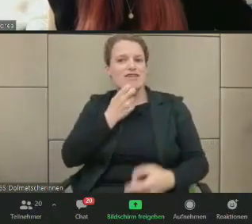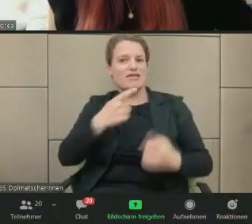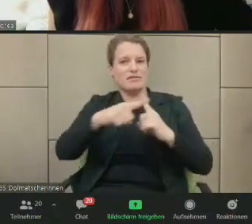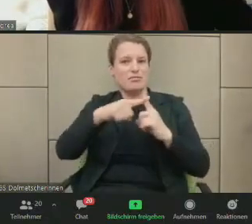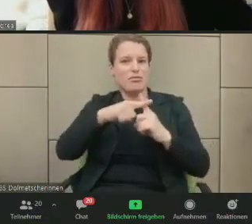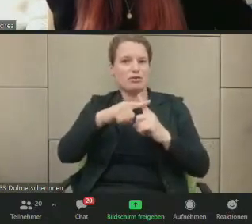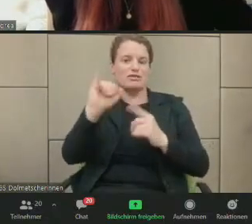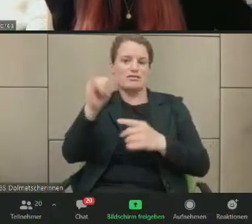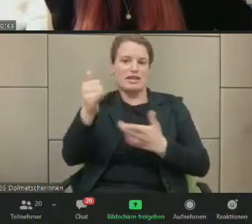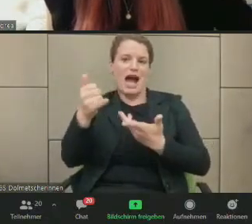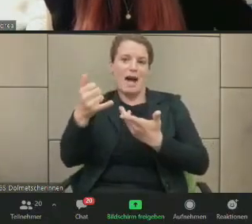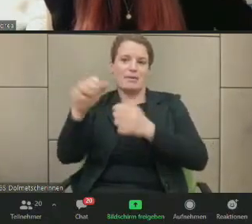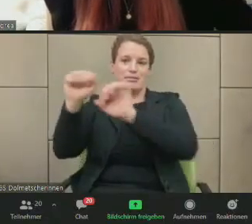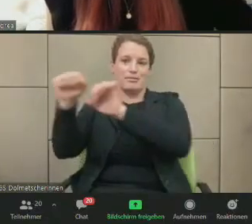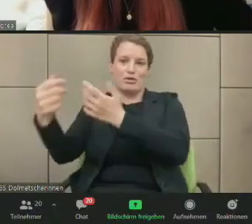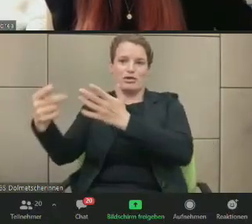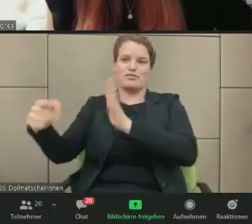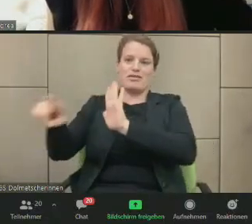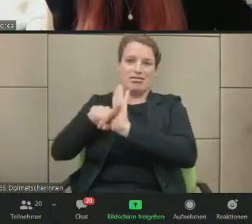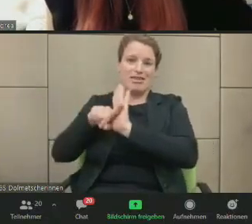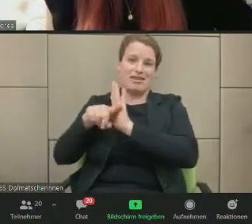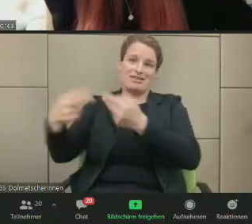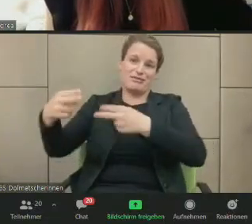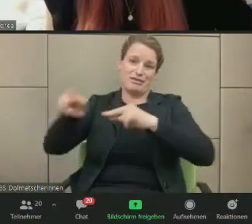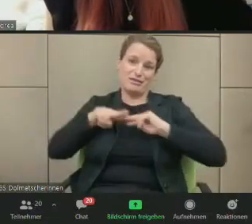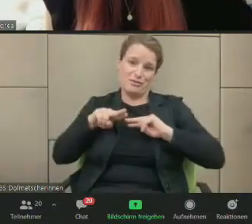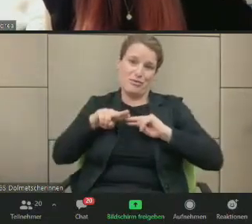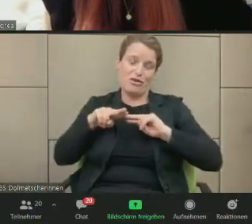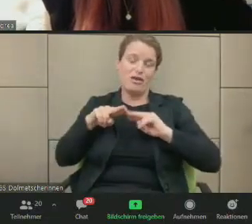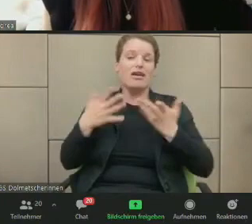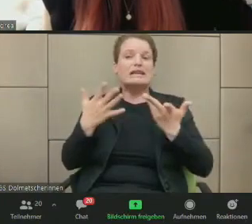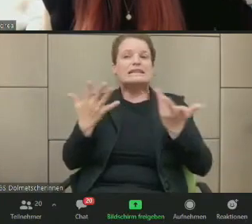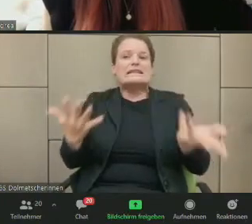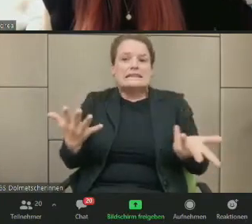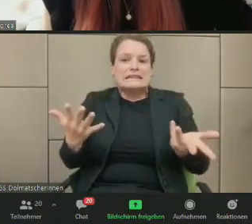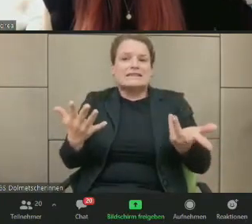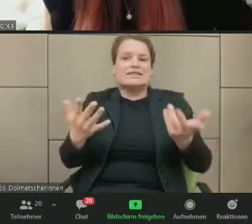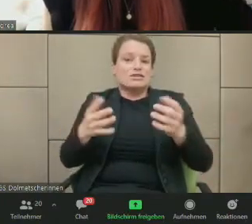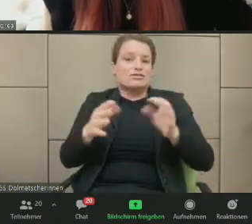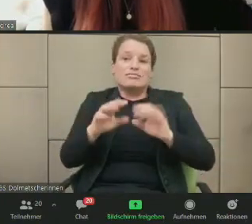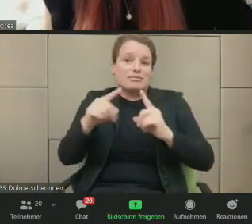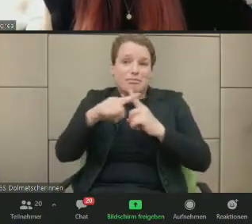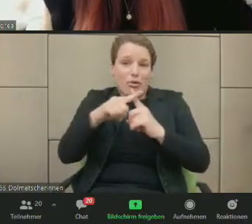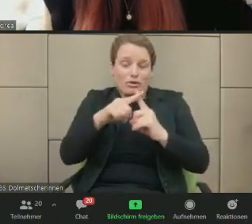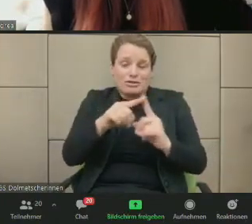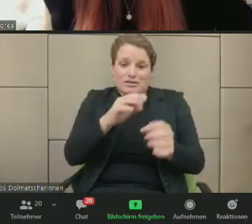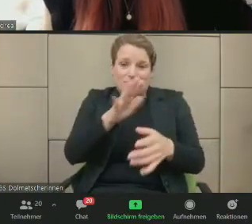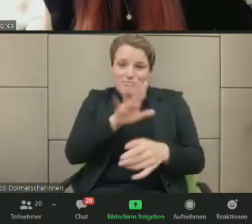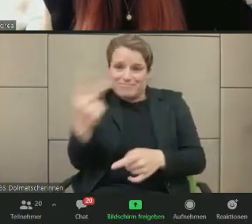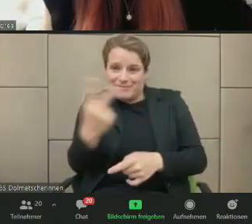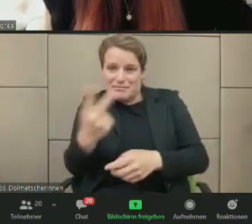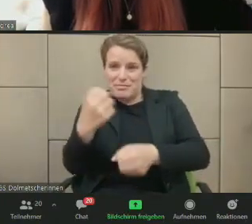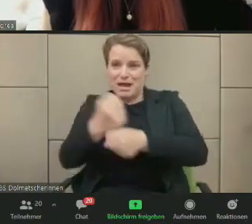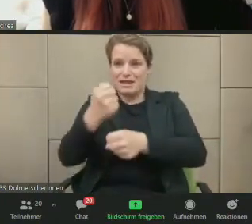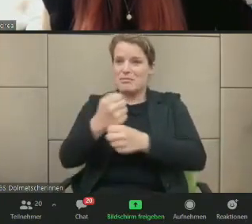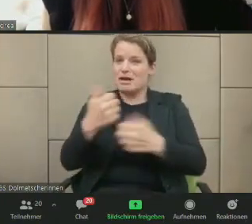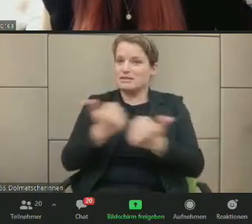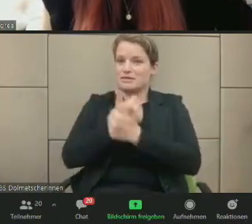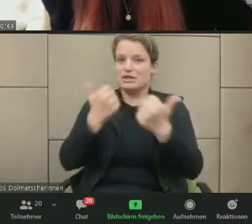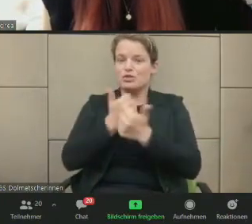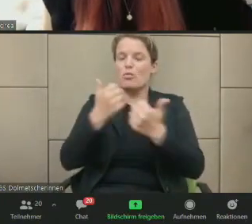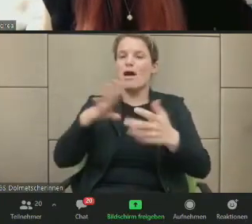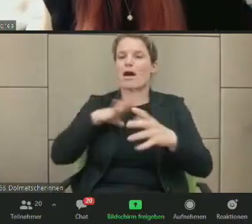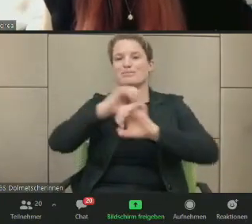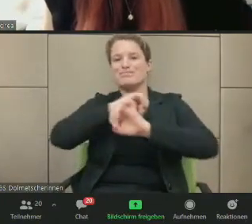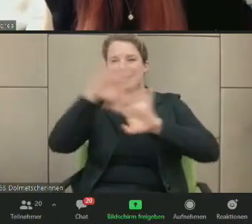Ich finde das voll gut, dass ihr das macht. Aber muss man auf der anderen Seite nicht damit rechnen, dass man mit